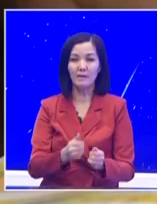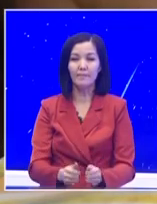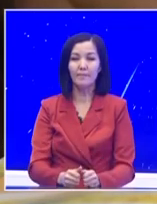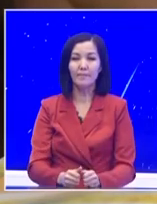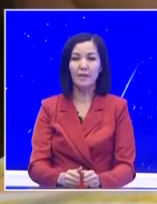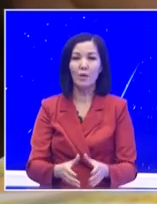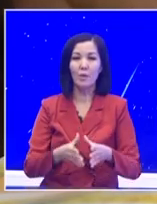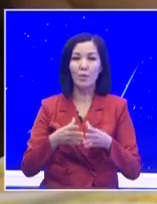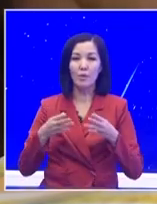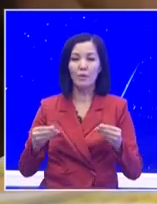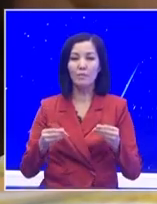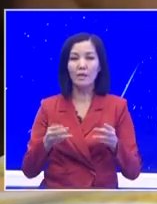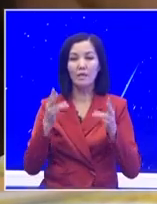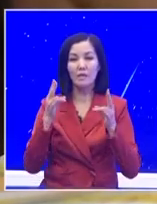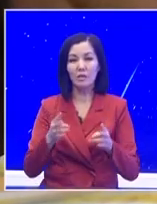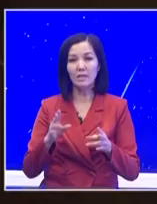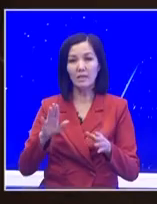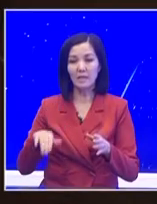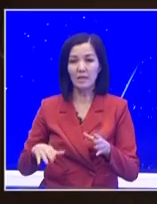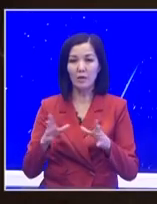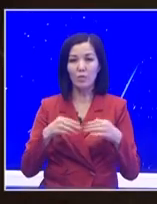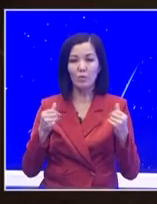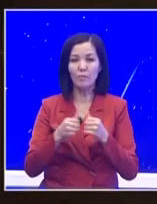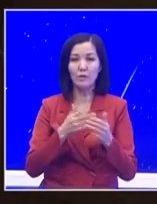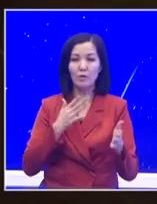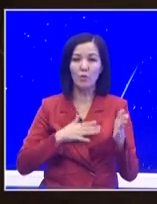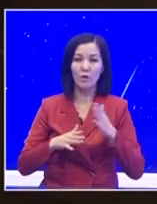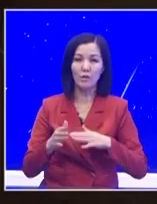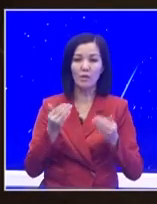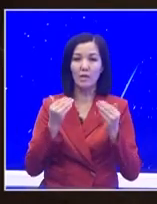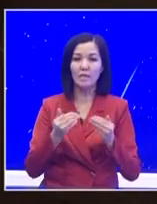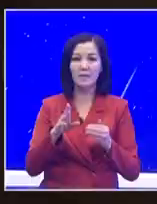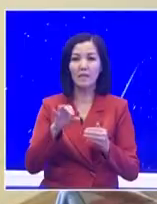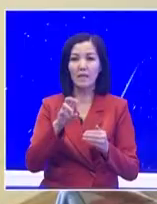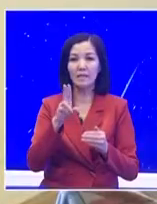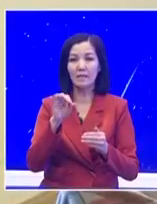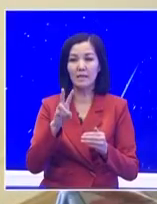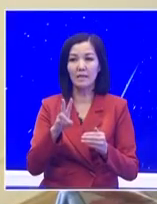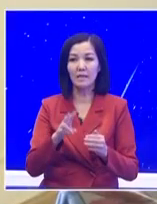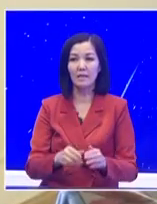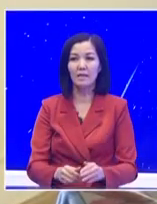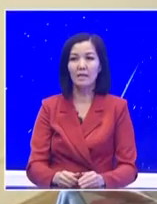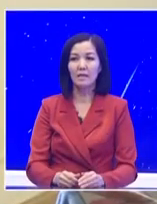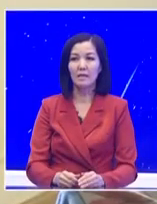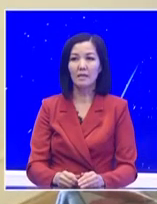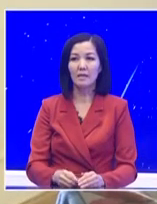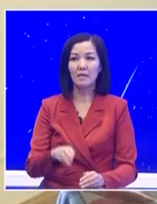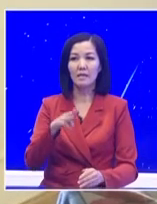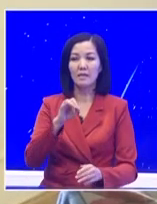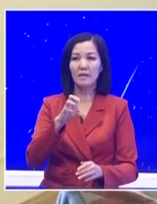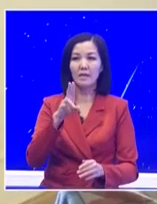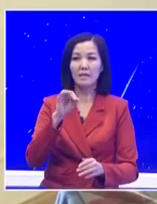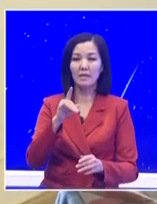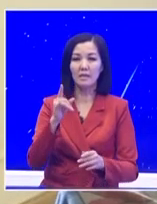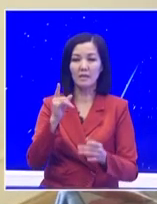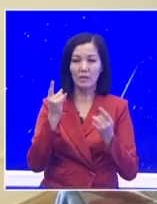Ал көктемдегі қорқыныштан кейінгі отбас қуанышы қазір осы тасқын. Мына бала дүниеге келсе, аман